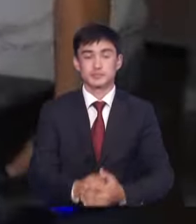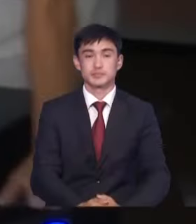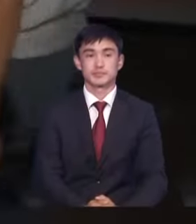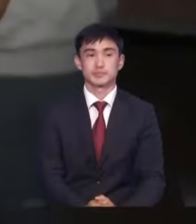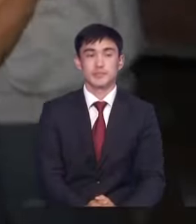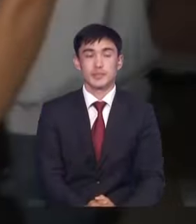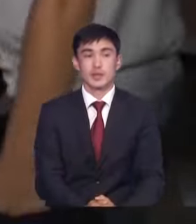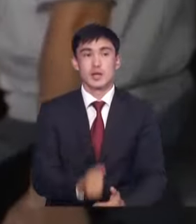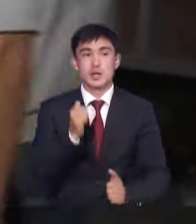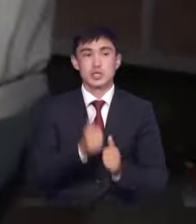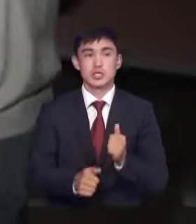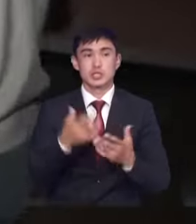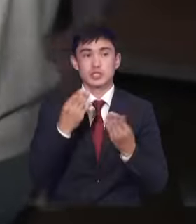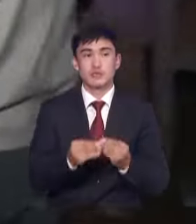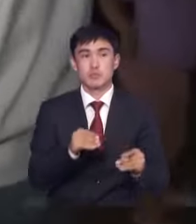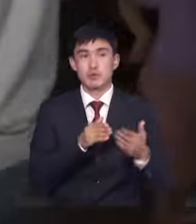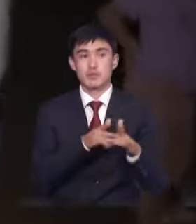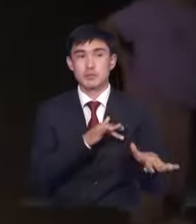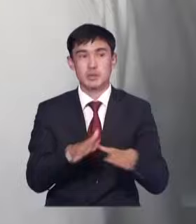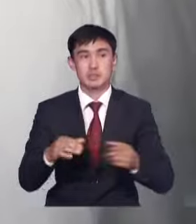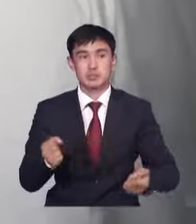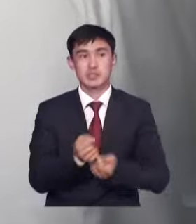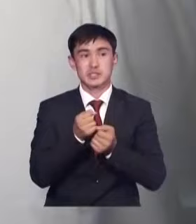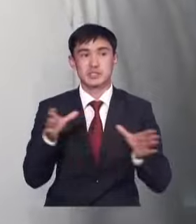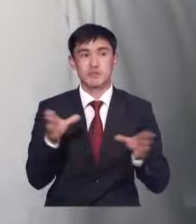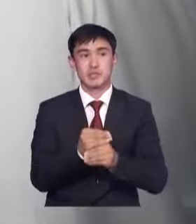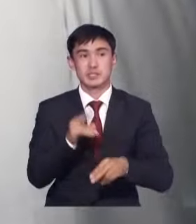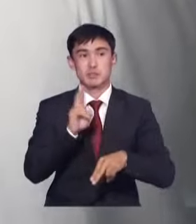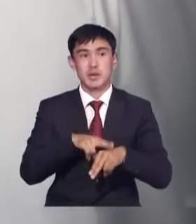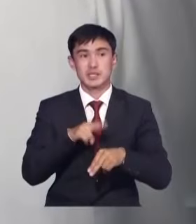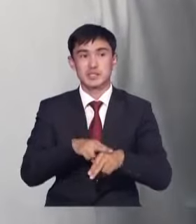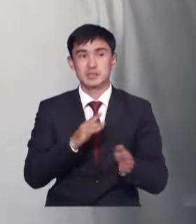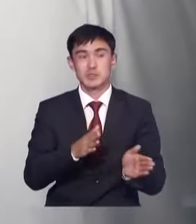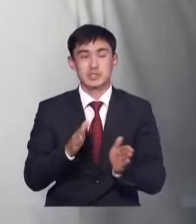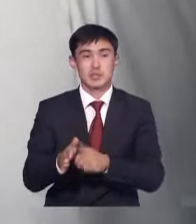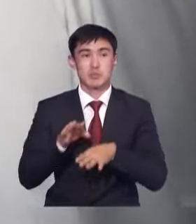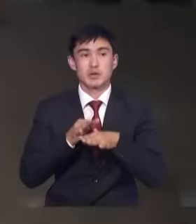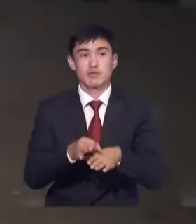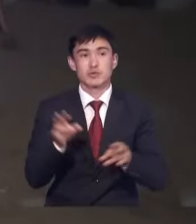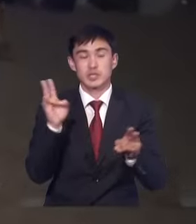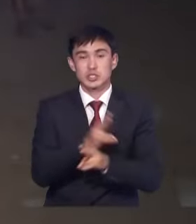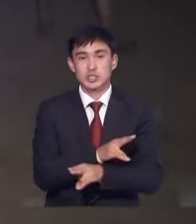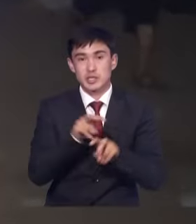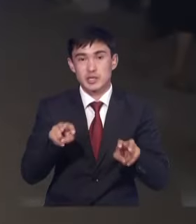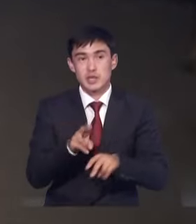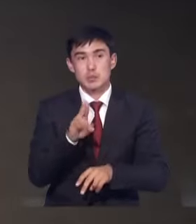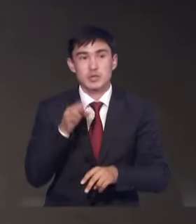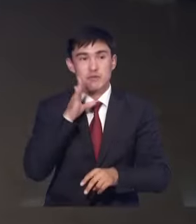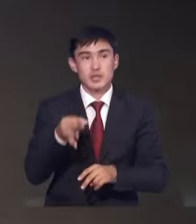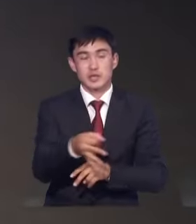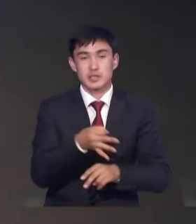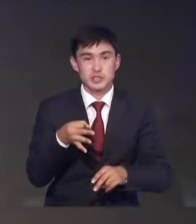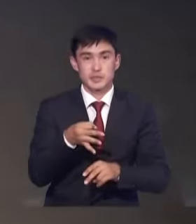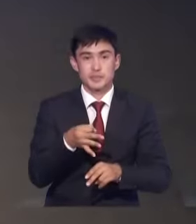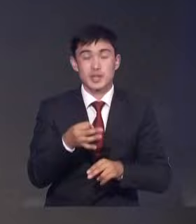В рамках ежедневных профилактических мероприятий спасатели совместно с полицией систематически проводят ночные рейды на Капшагайском